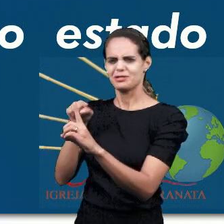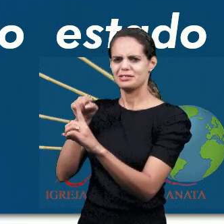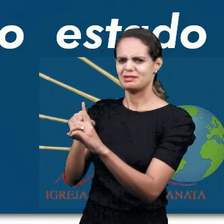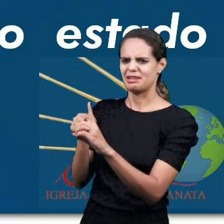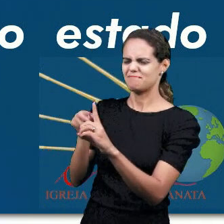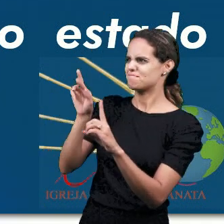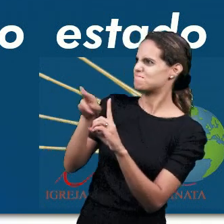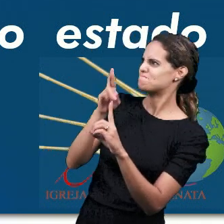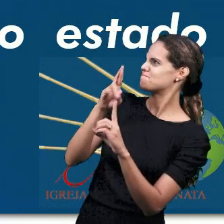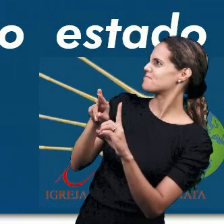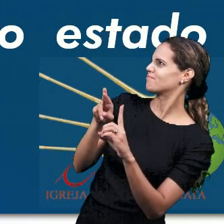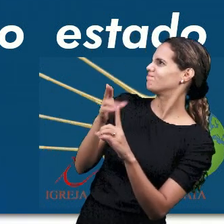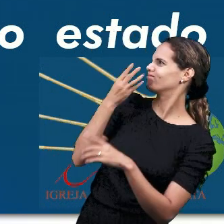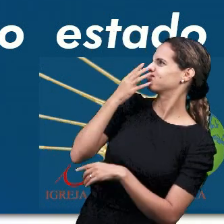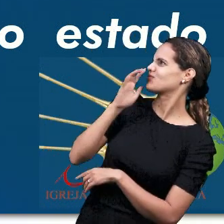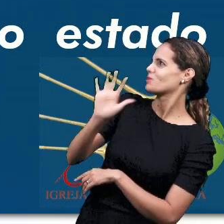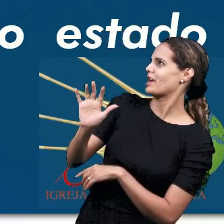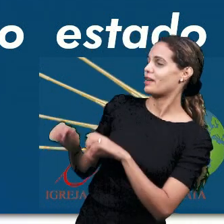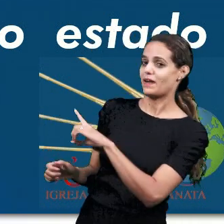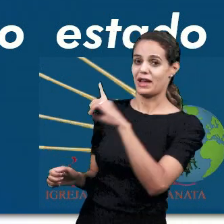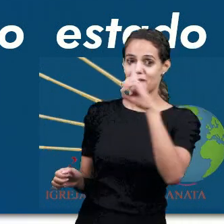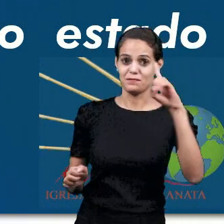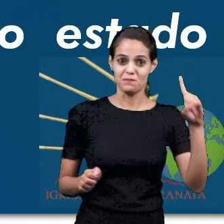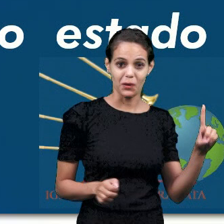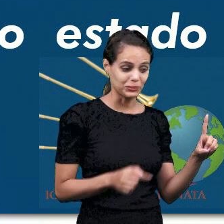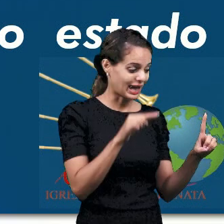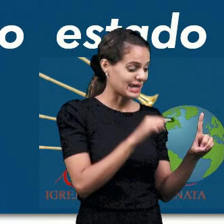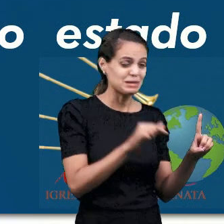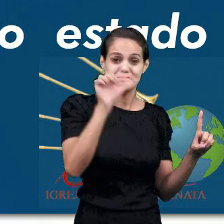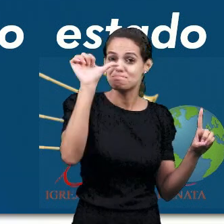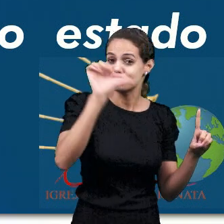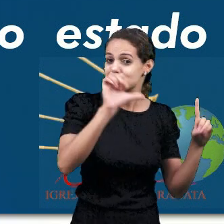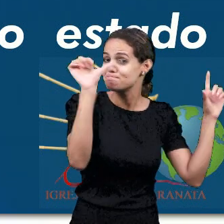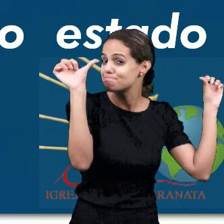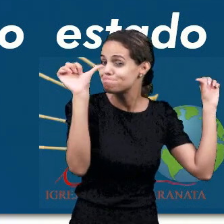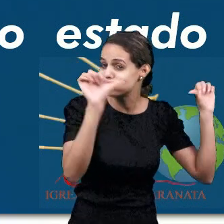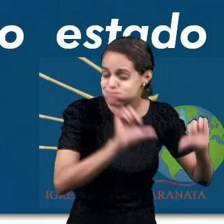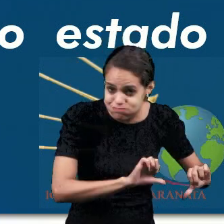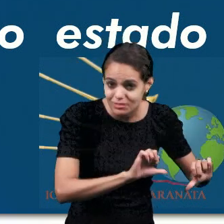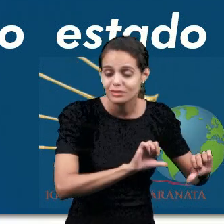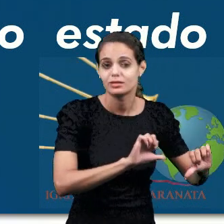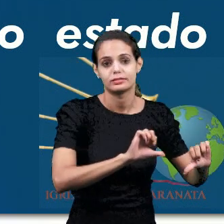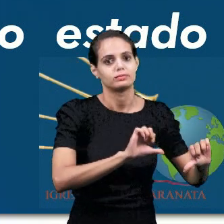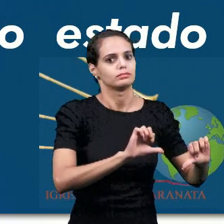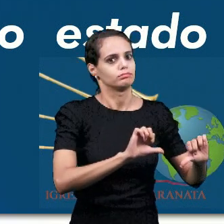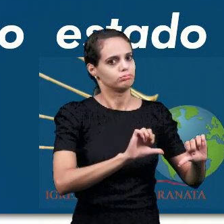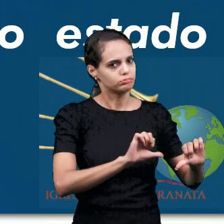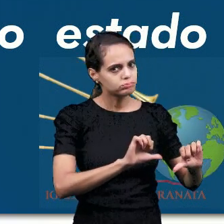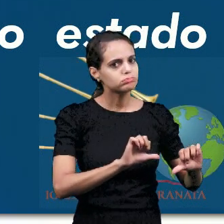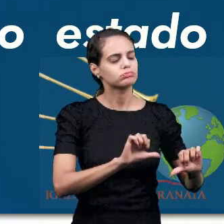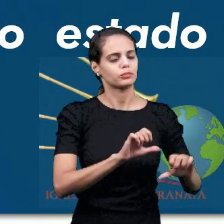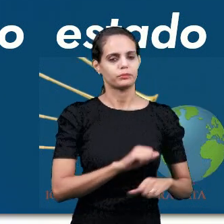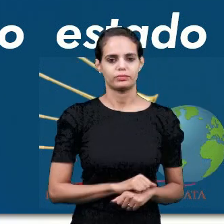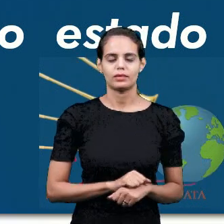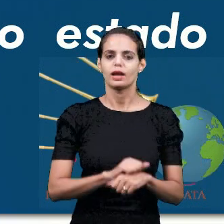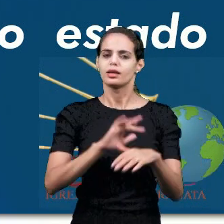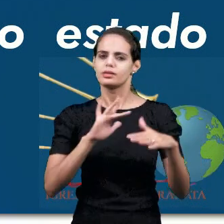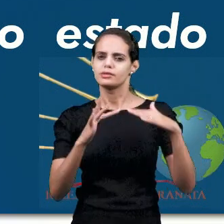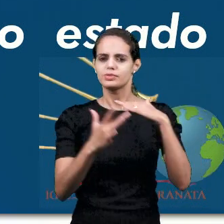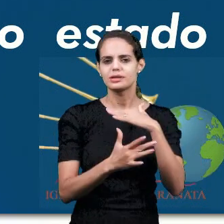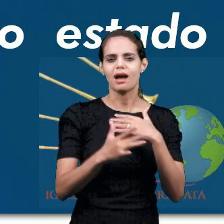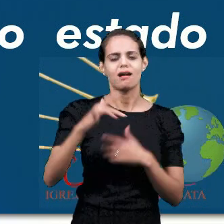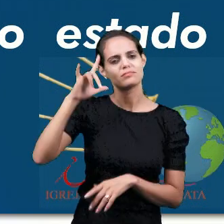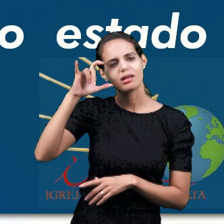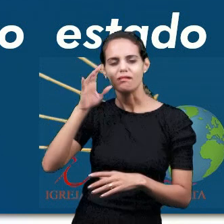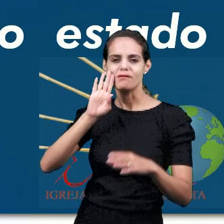milieu de la rue. Non, maintenant, on met dans les réseaux sociaux, on met quelques petites